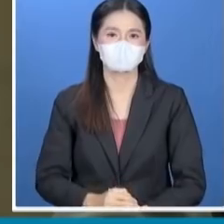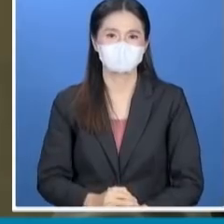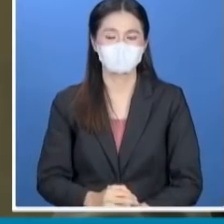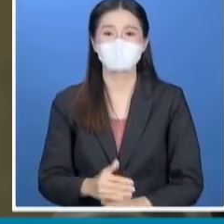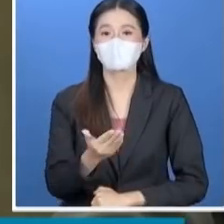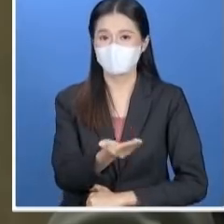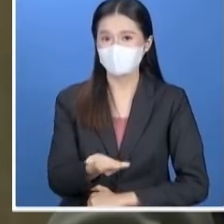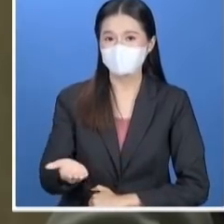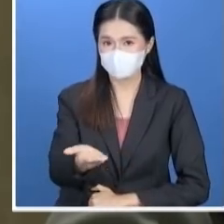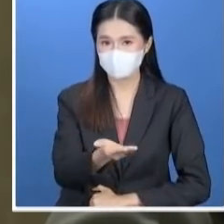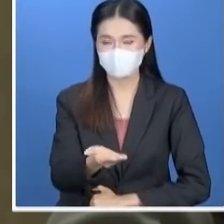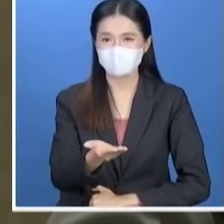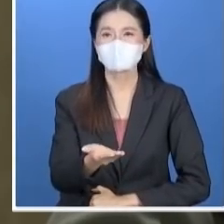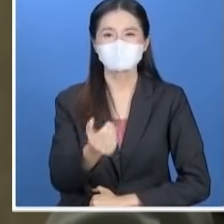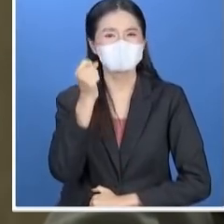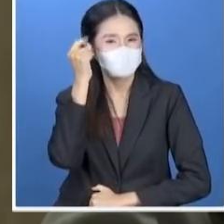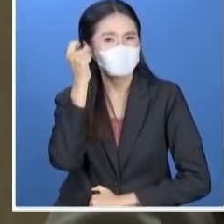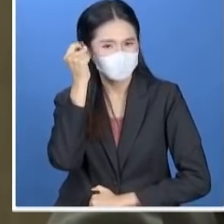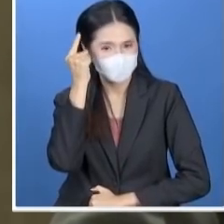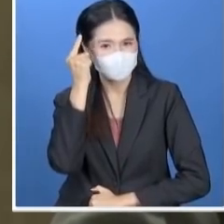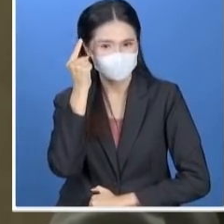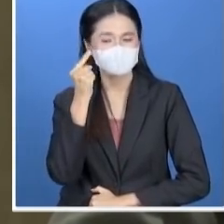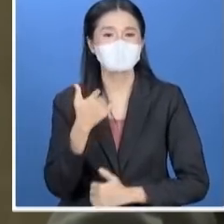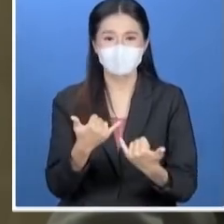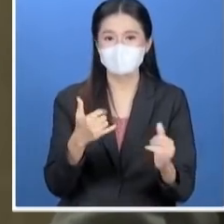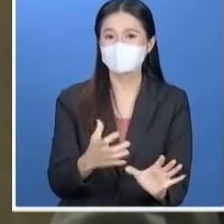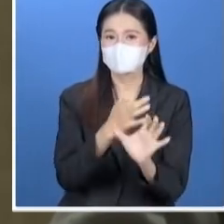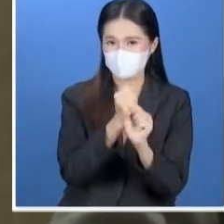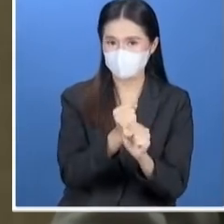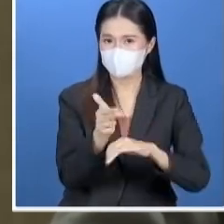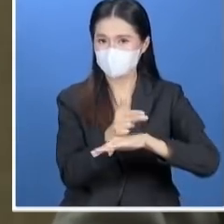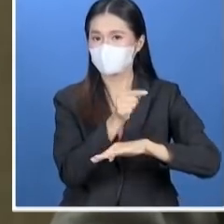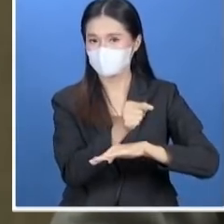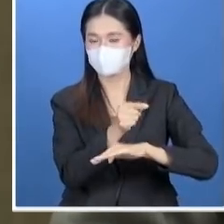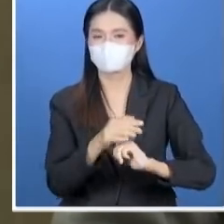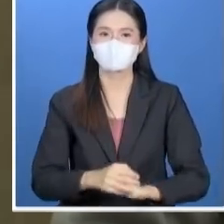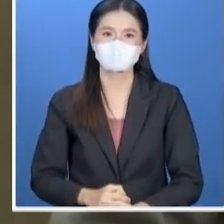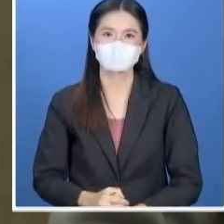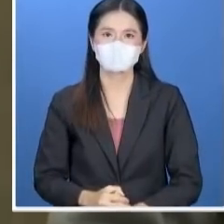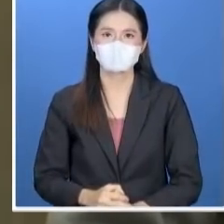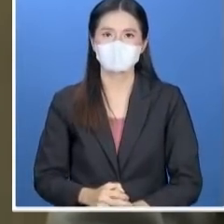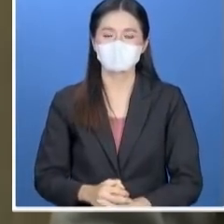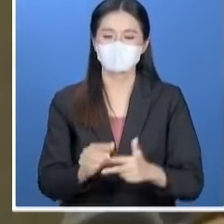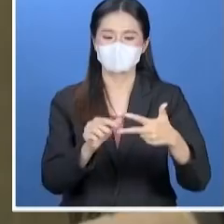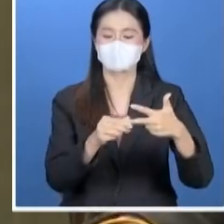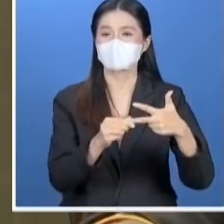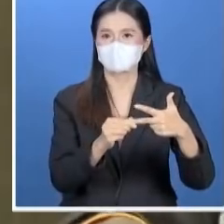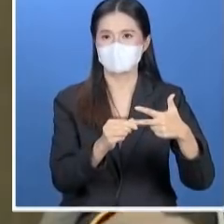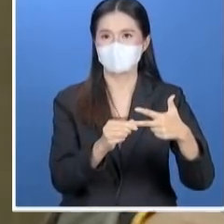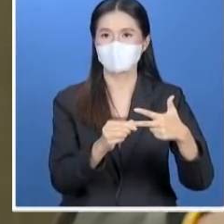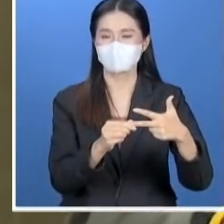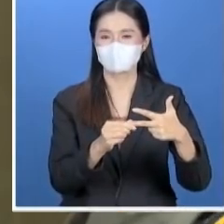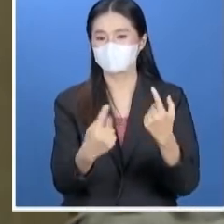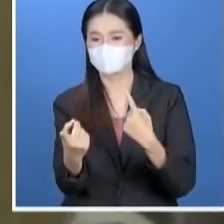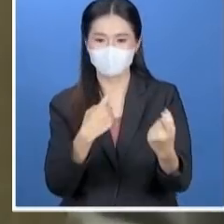นั้นขอให้ทุกคนเข้าใจในประเด็นของเรื่องคลิปวิดีโอนะครับส่วนที่3ก็คือเป็นตอบ